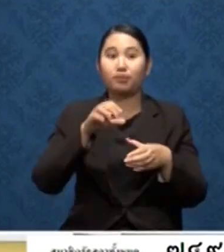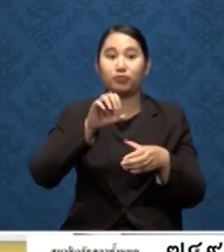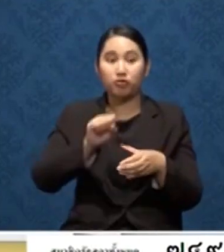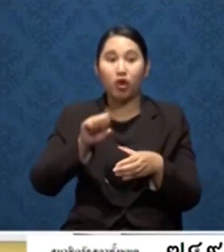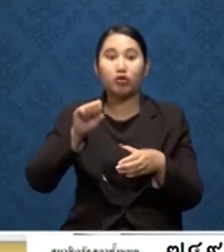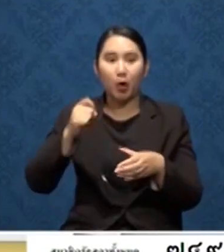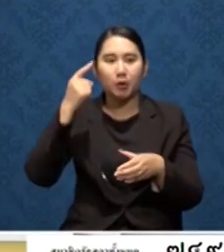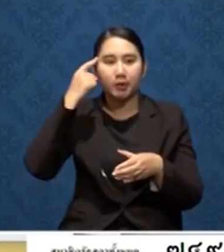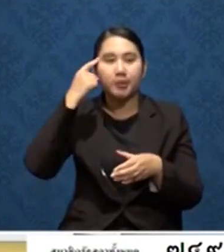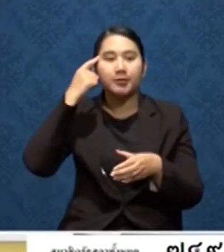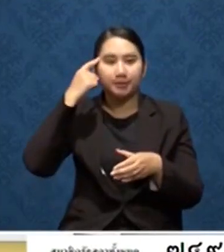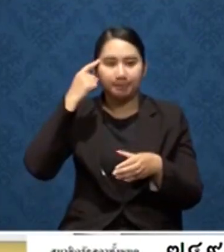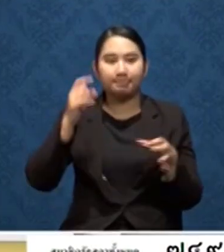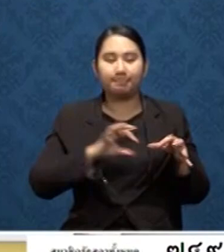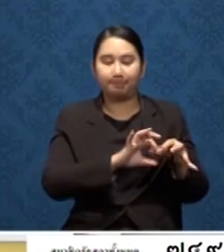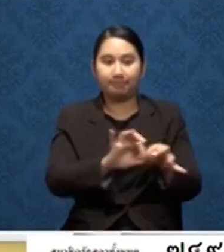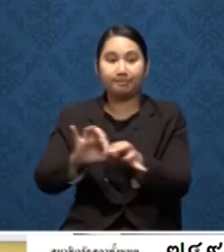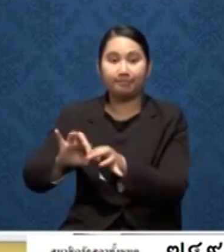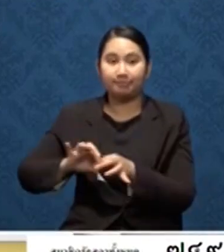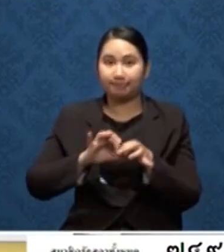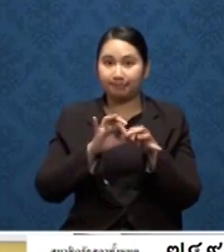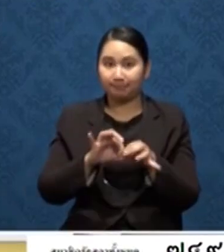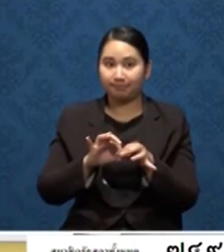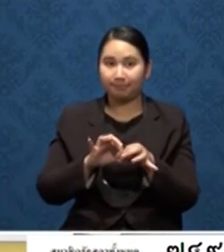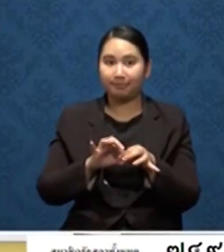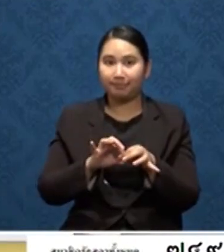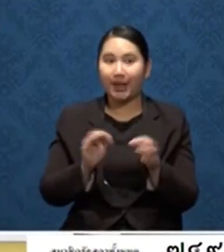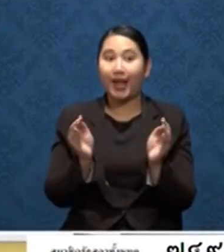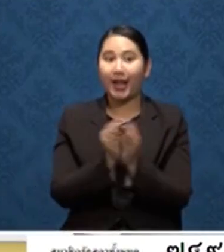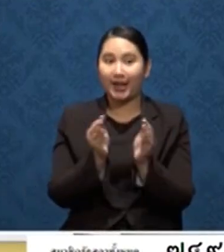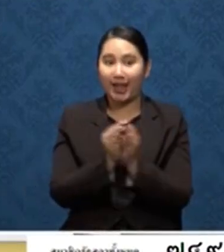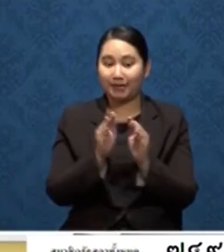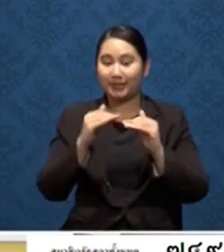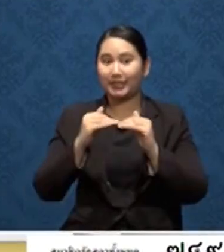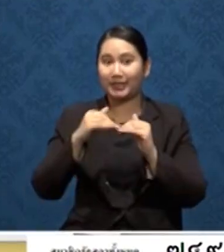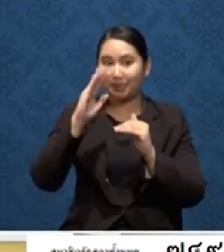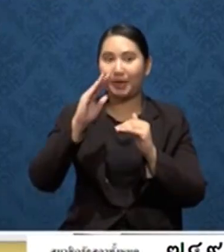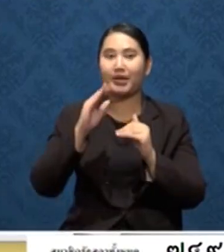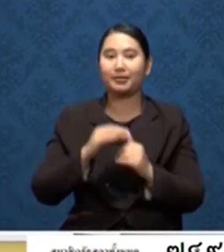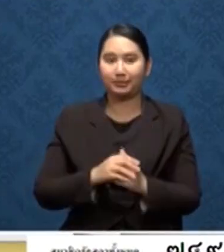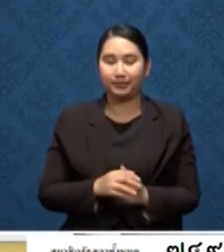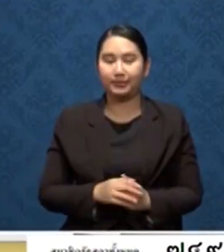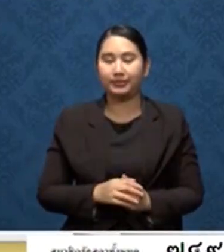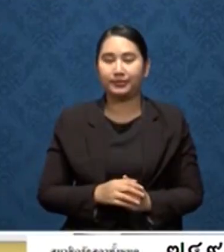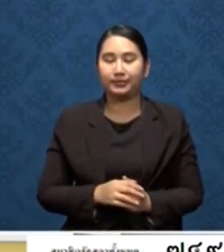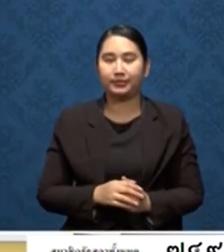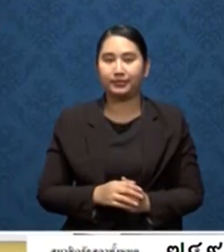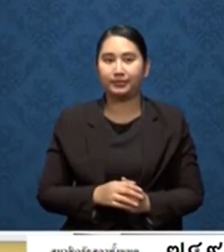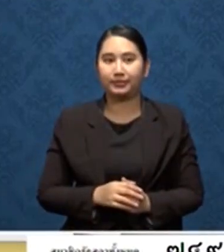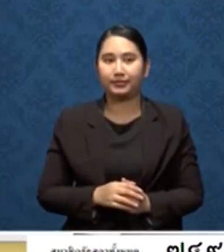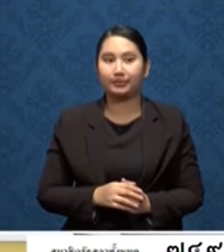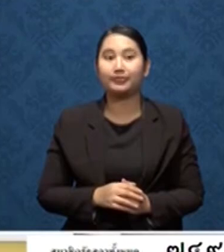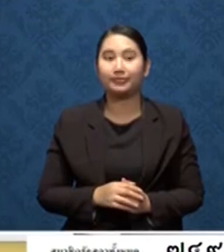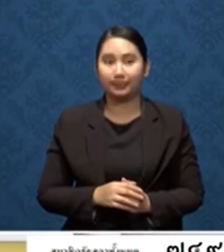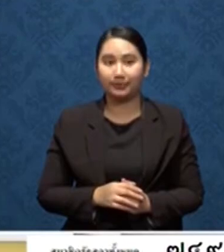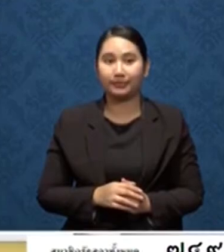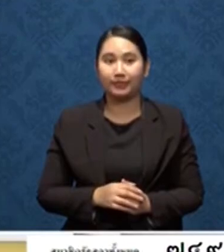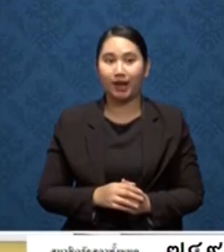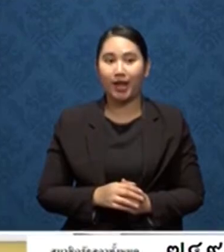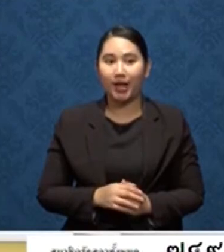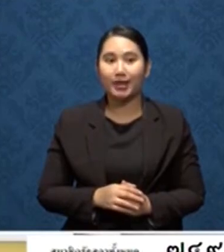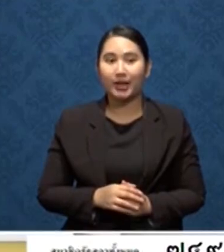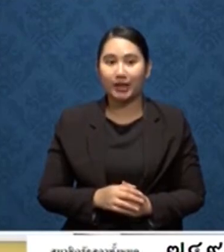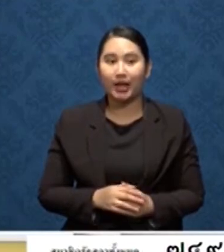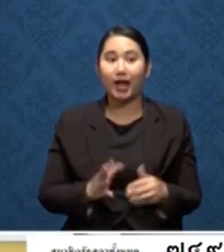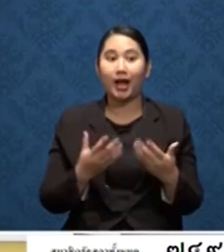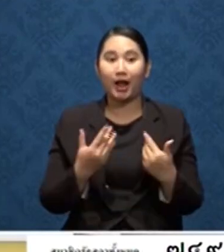ที่มีอุดมการณ์สอดคล้องกันรวมได้เกินกึ่งหนึ่งของสภาผู้แทนราษฎรจากนั้นครับตามความเข้า